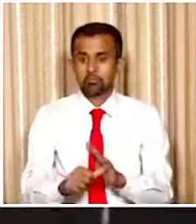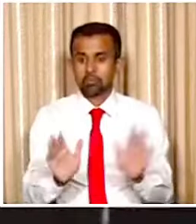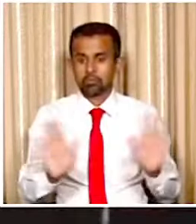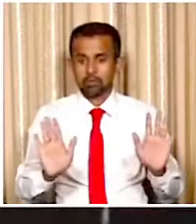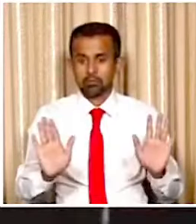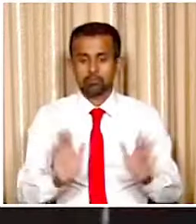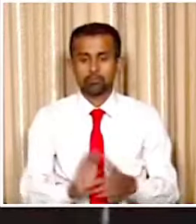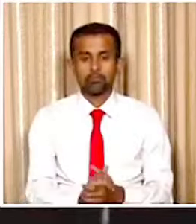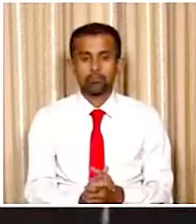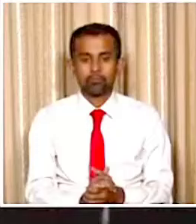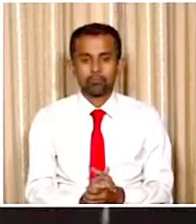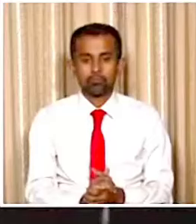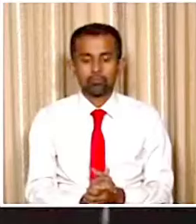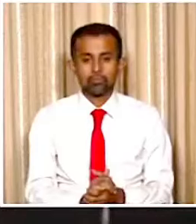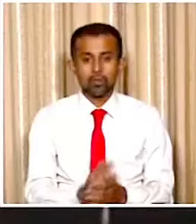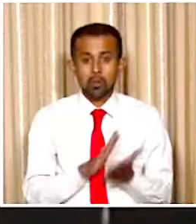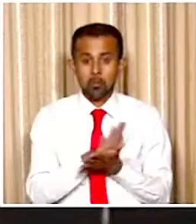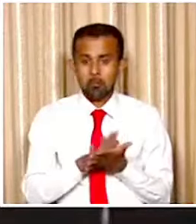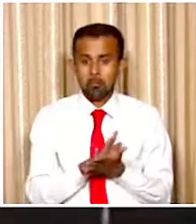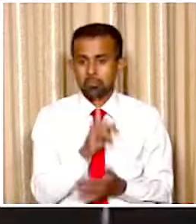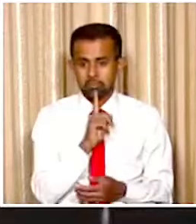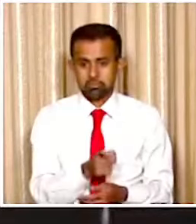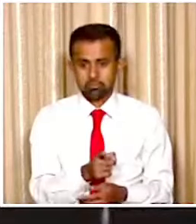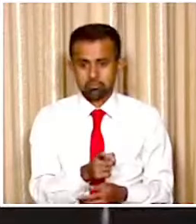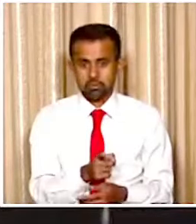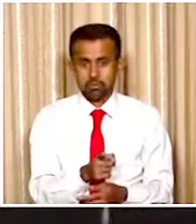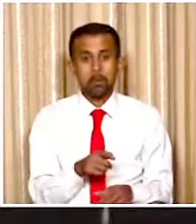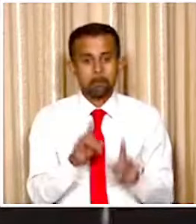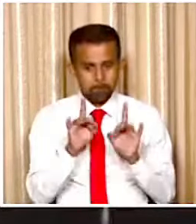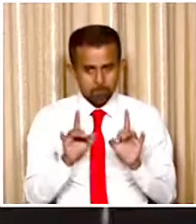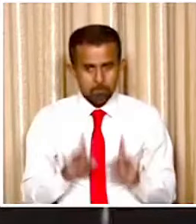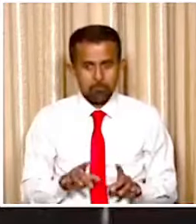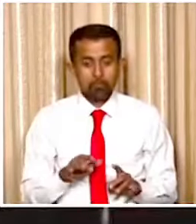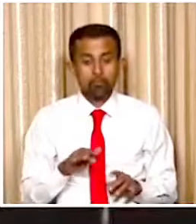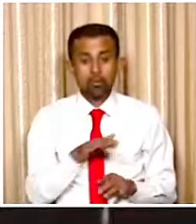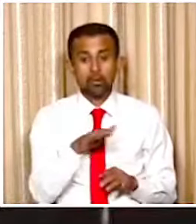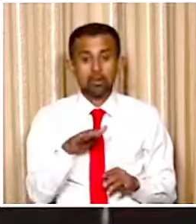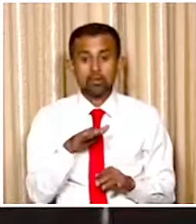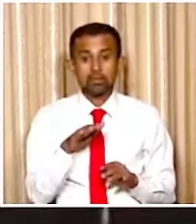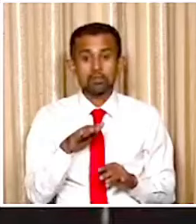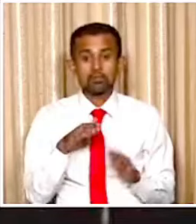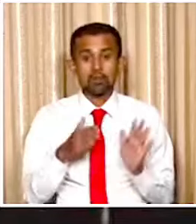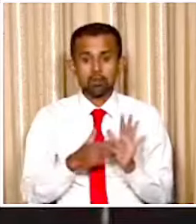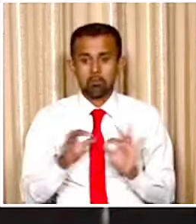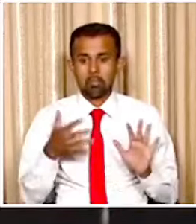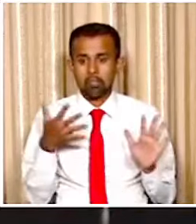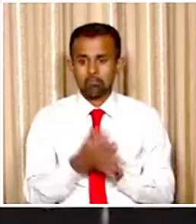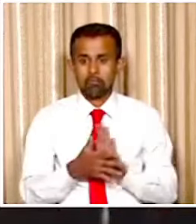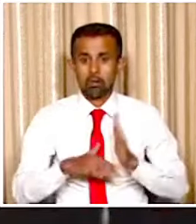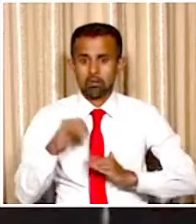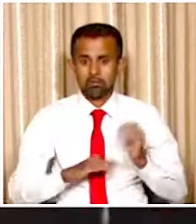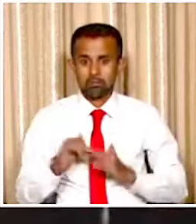සභාපතිතුමනි. ඒ නිසා අපි පැහැදිලිව කියනවා මේ විදියට සමාජ මාධ්‍ය අවභාවිතා කරන අයට යම්